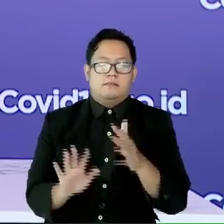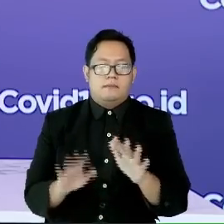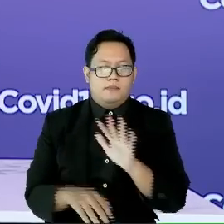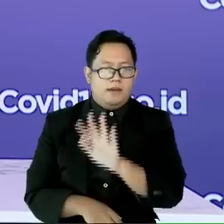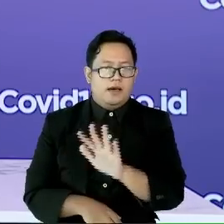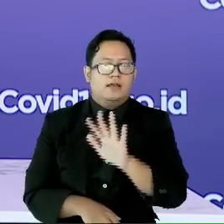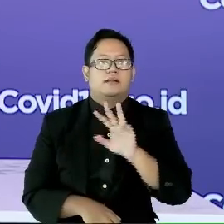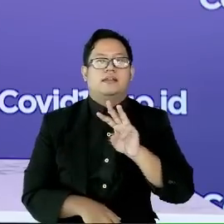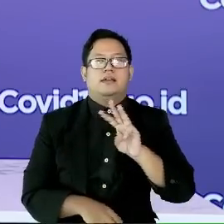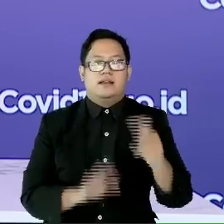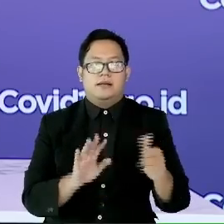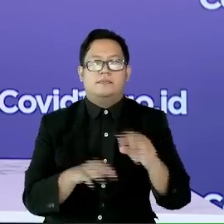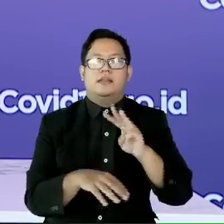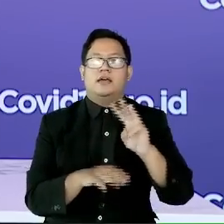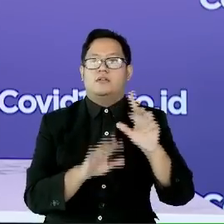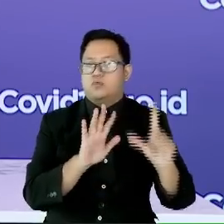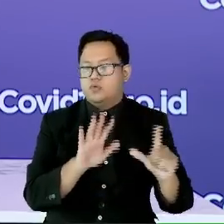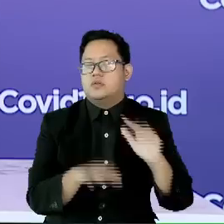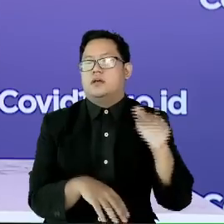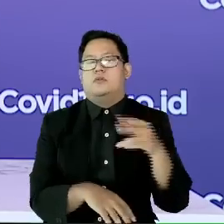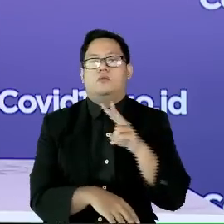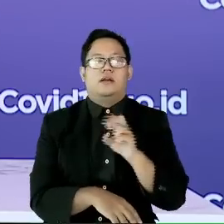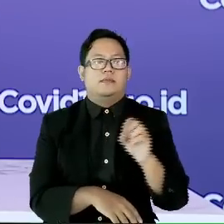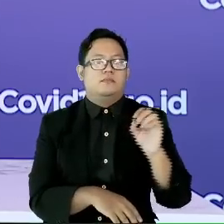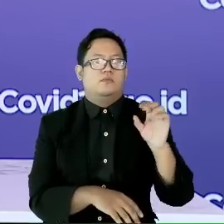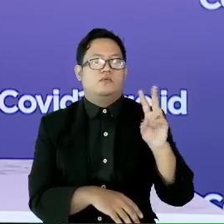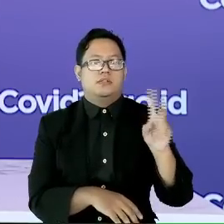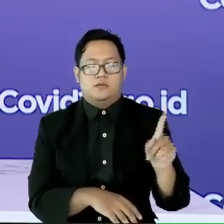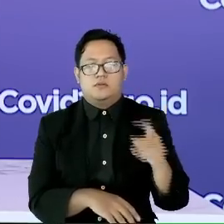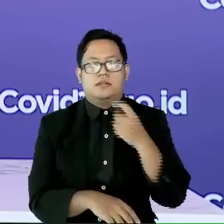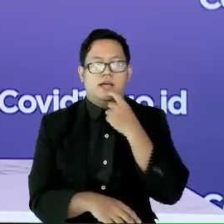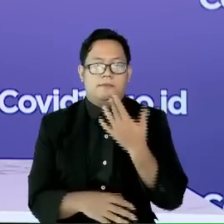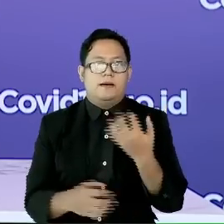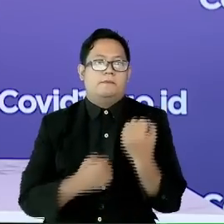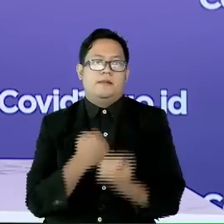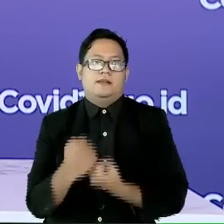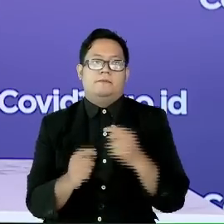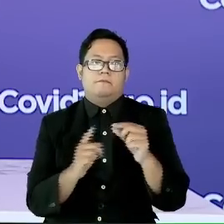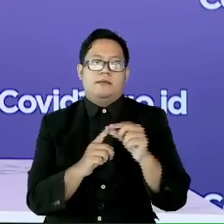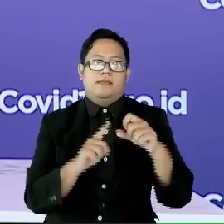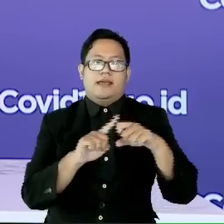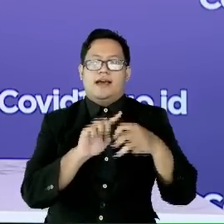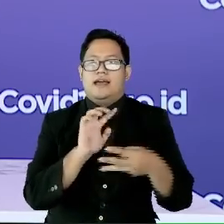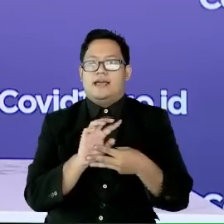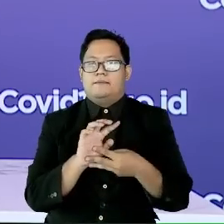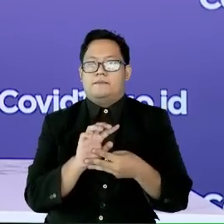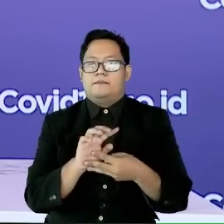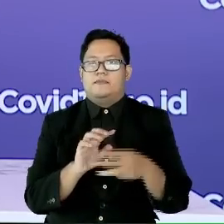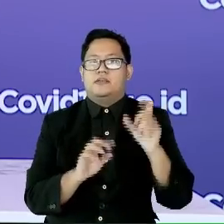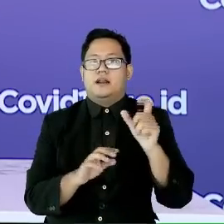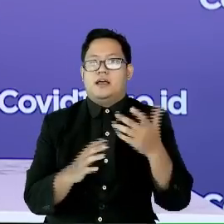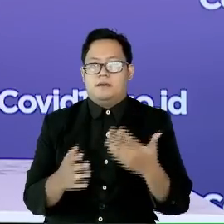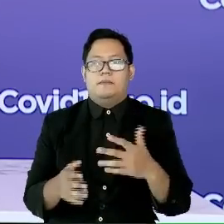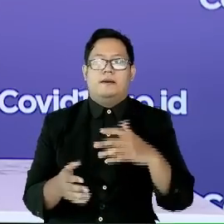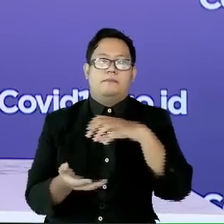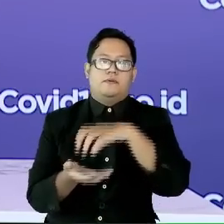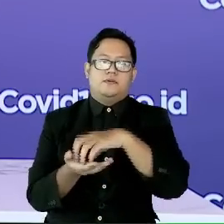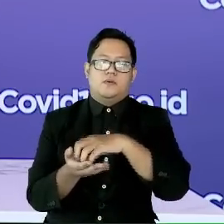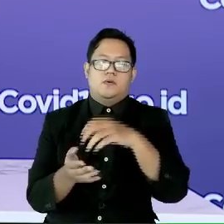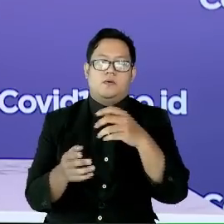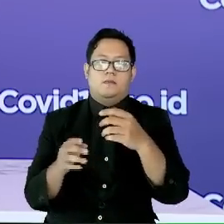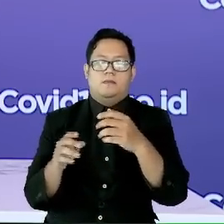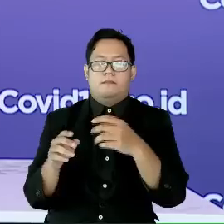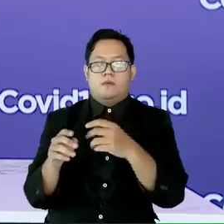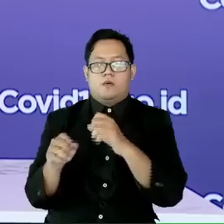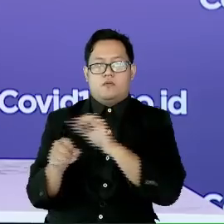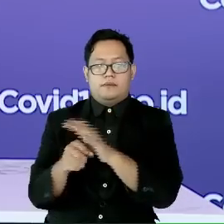dan 37 tahun 2021 terkait pelaksanaan PPKM dengan mengoptimalkan posko penanganan COVID-19